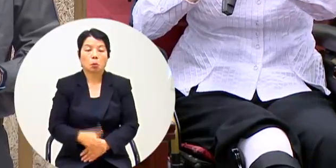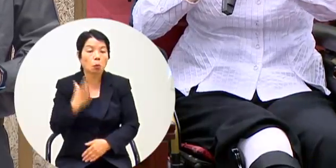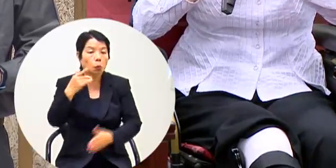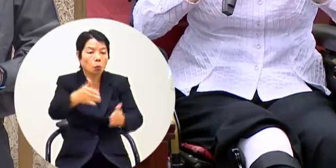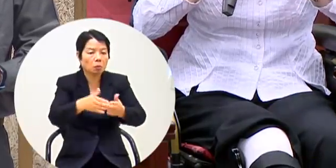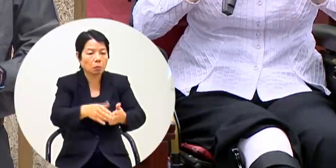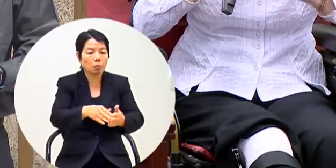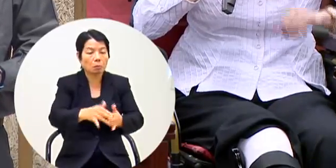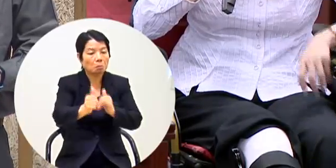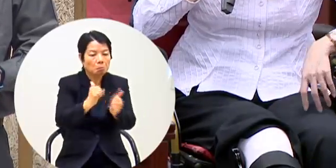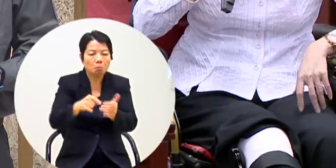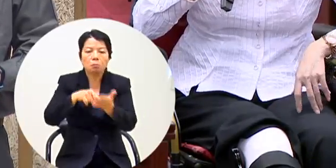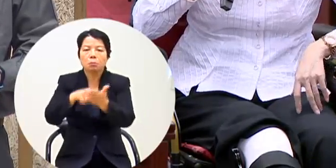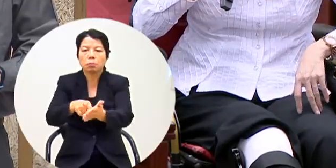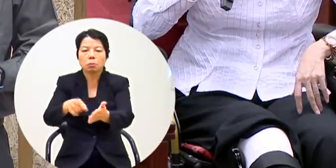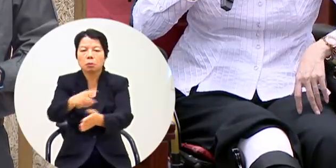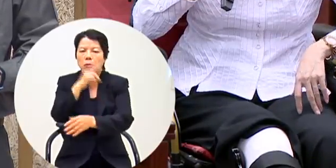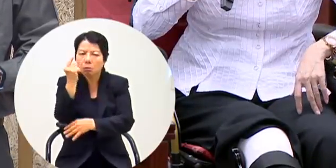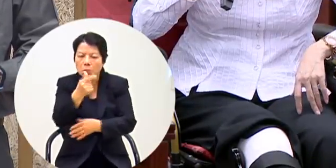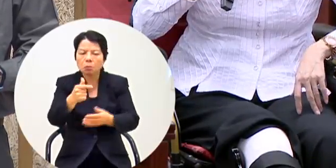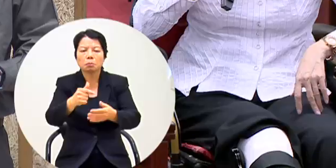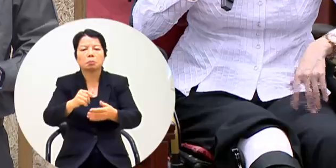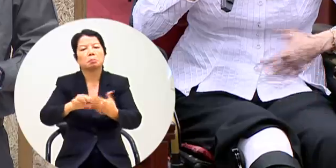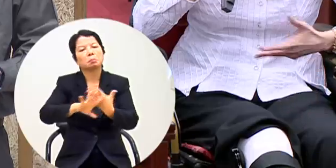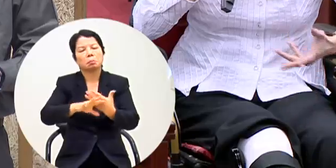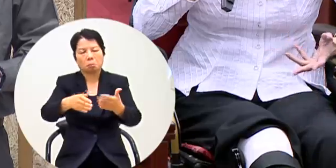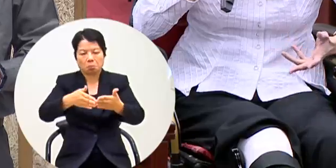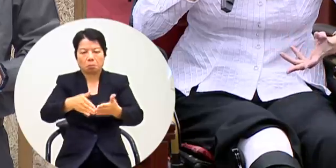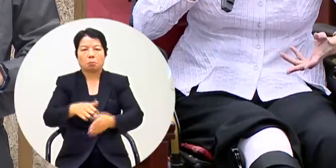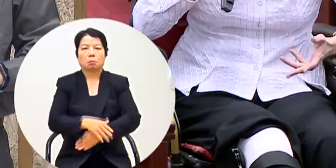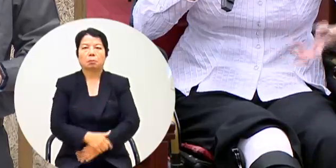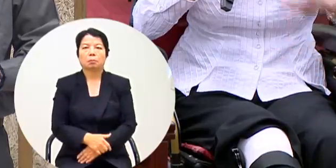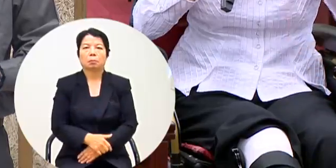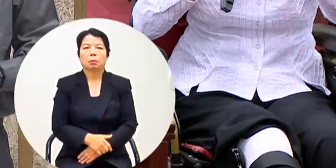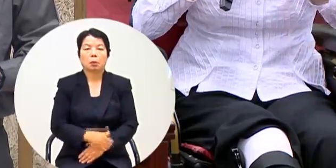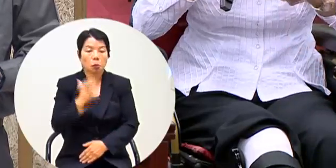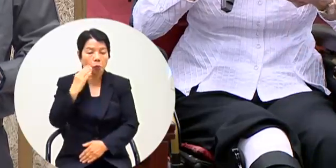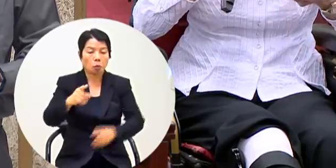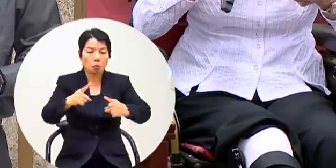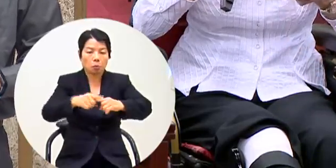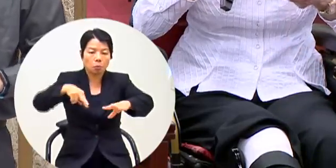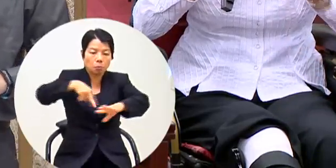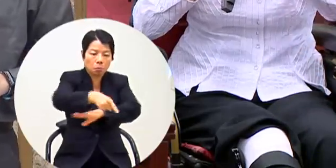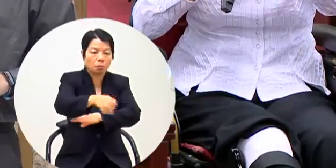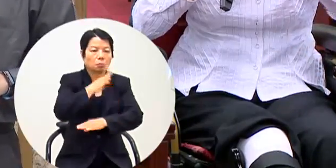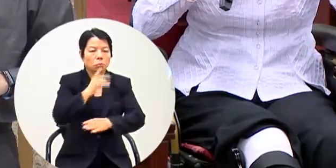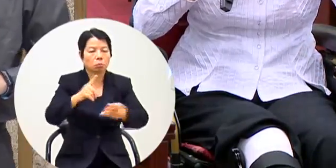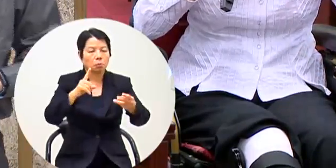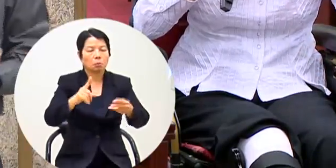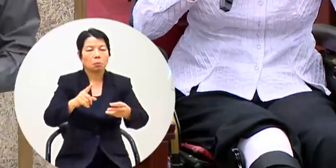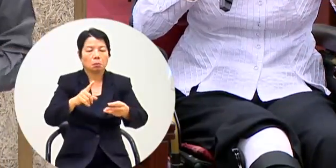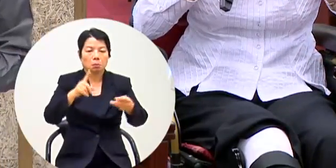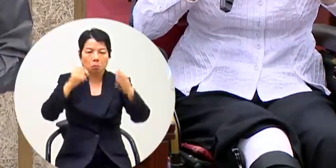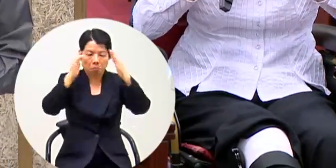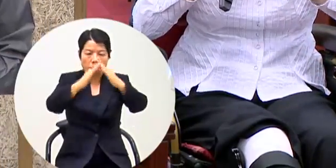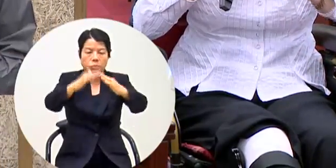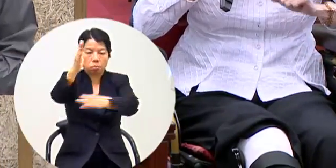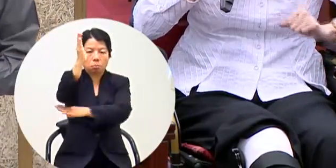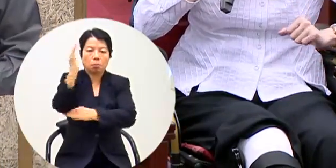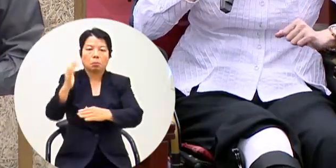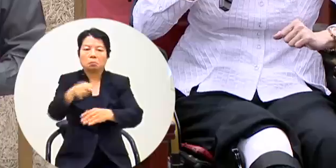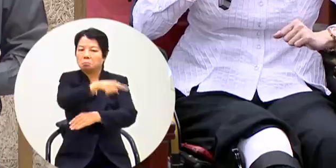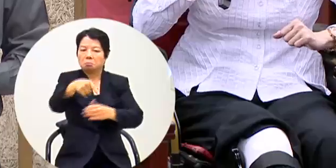计跟主动权本来就应该在市政府，我的意思是这样。所以你们的设计规范以及你们未来规划人行道